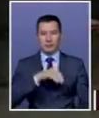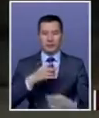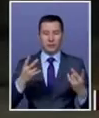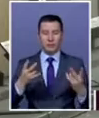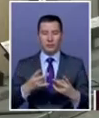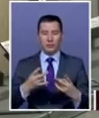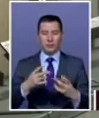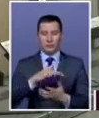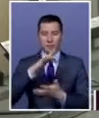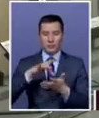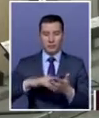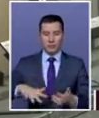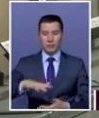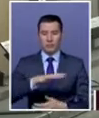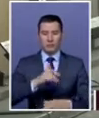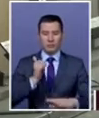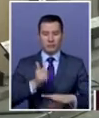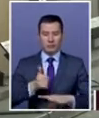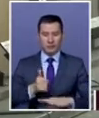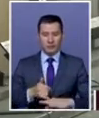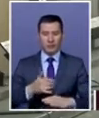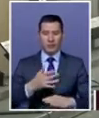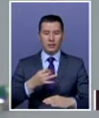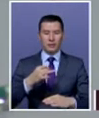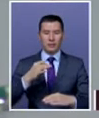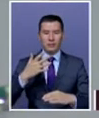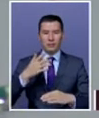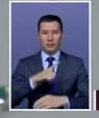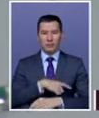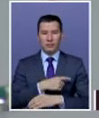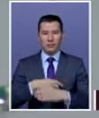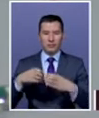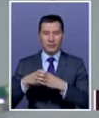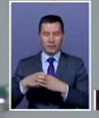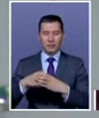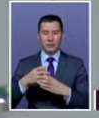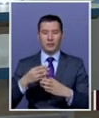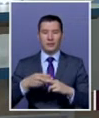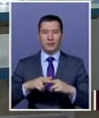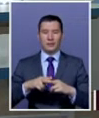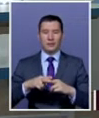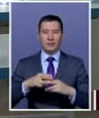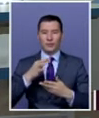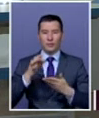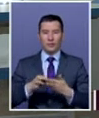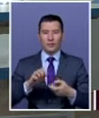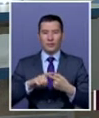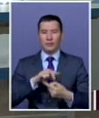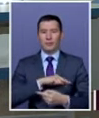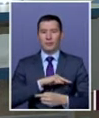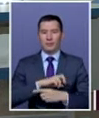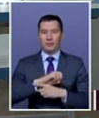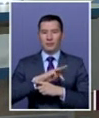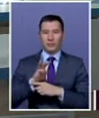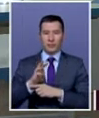труда мегаполиса также занимают работники сферы услуг и медперсонал. Такими сведениями поделился замруководителя городского управления